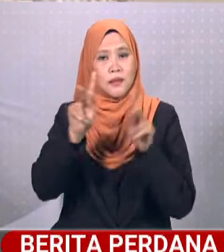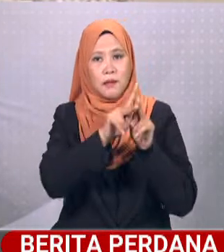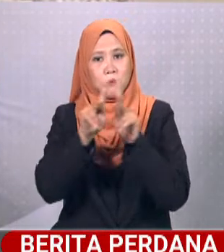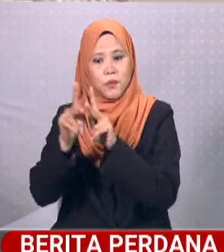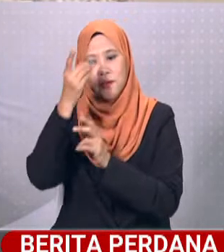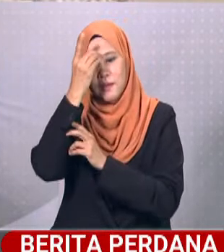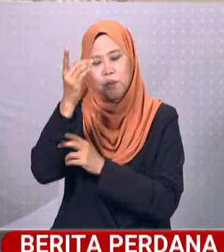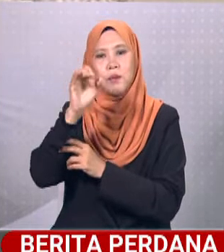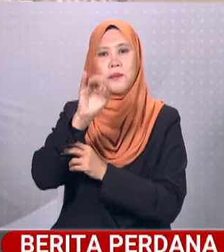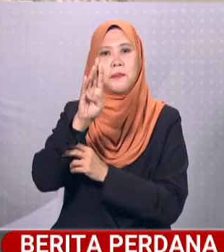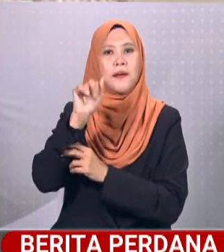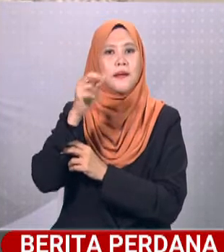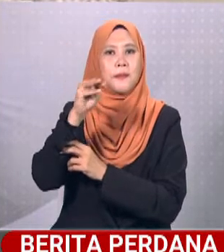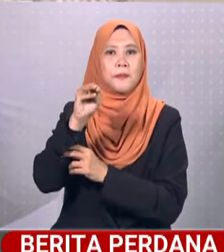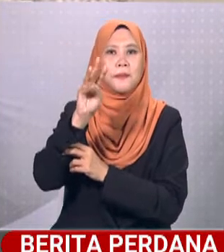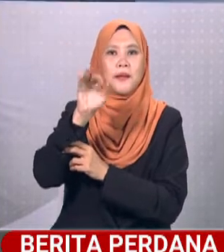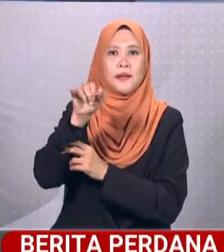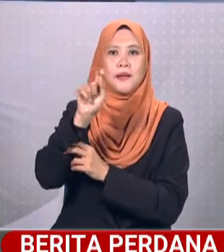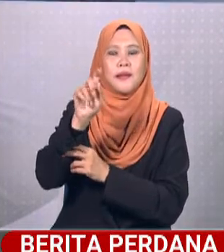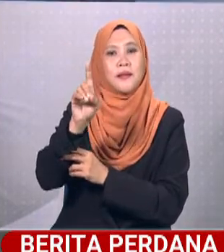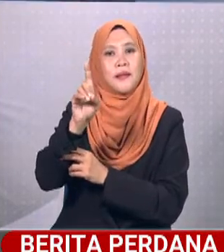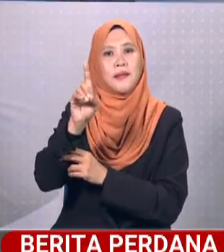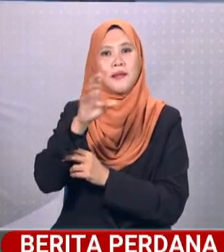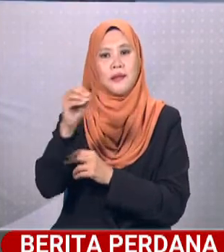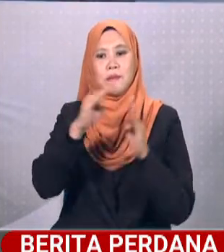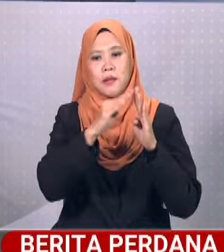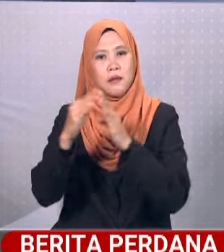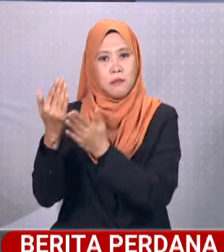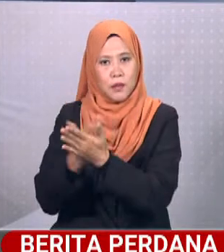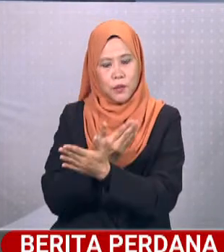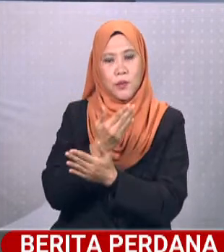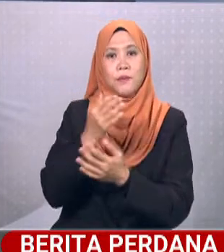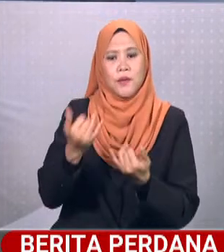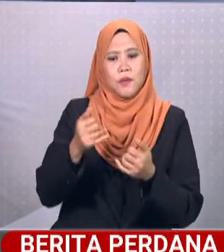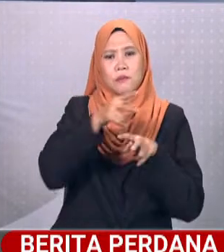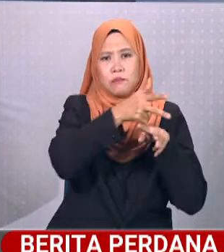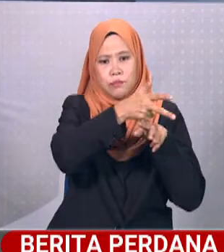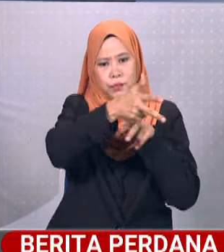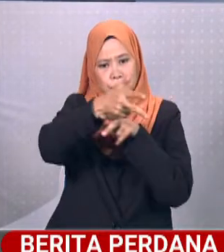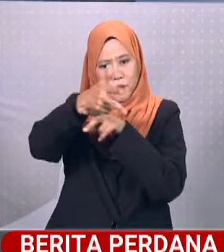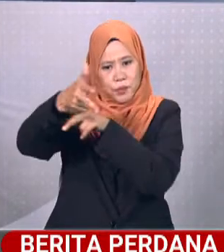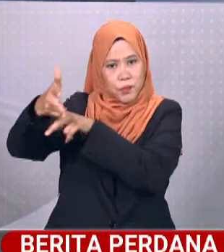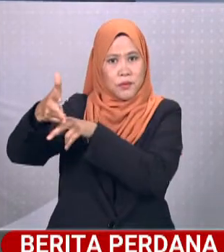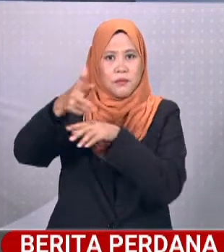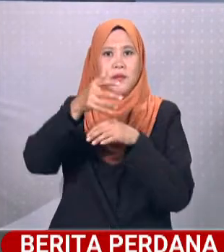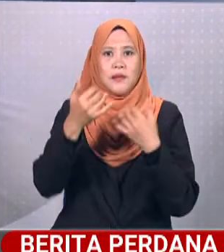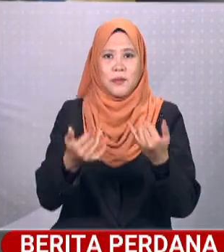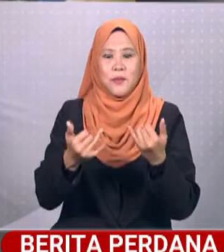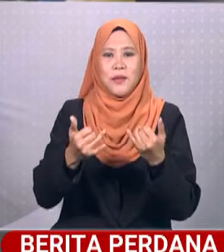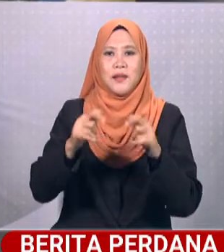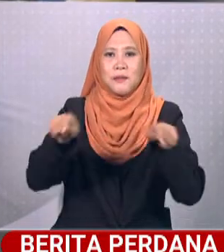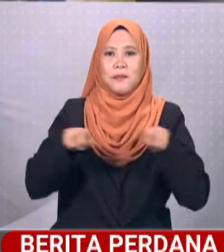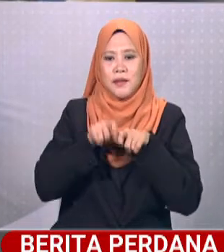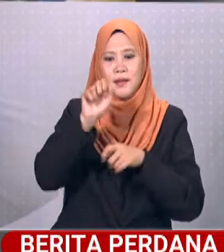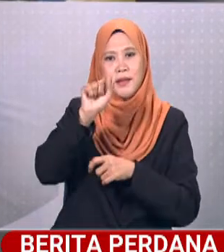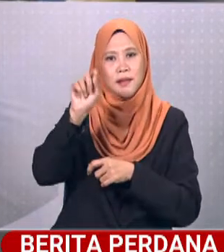Ibrahim Masjid dan Bandar Baru Dato' Ibrahim Masjid. Paparan daripada drone yang disiarkan secara langsung ke markas